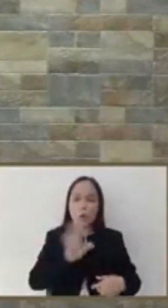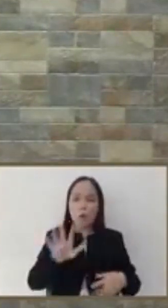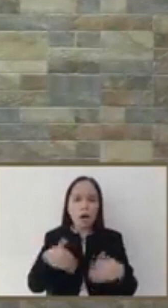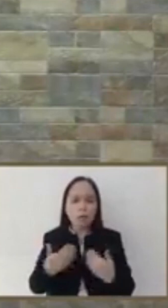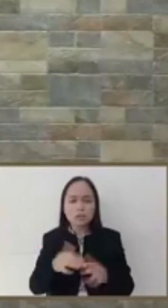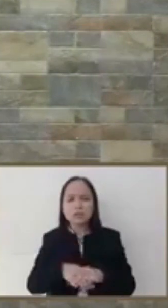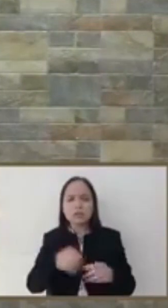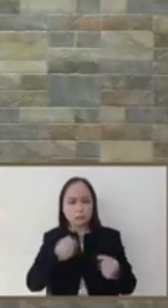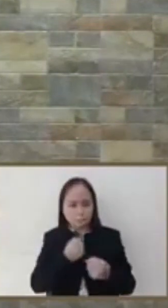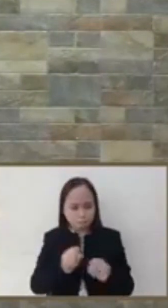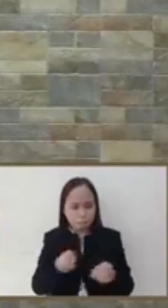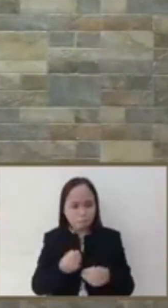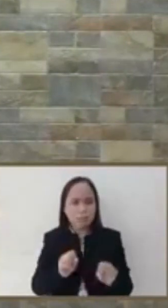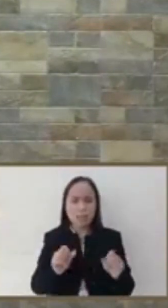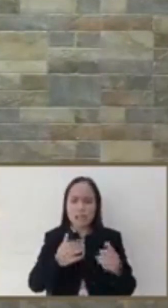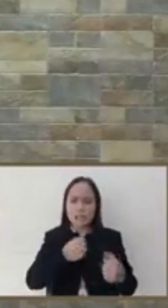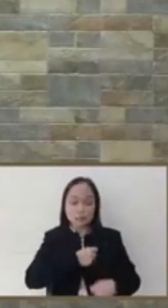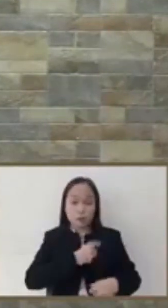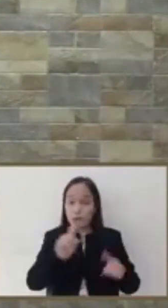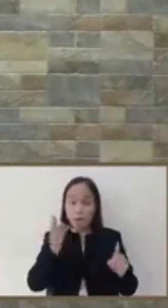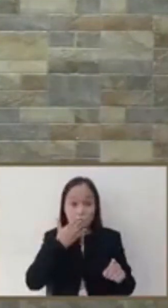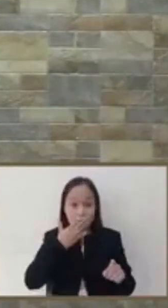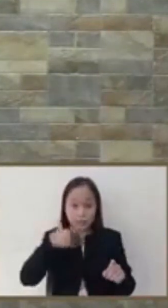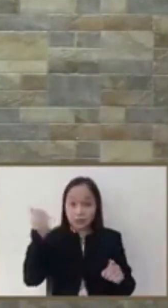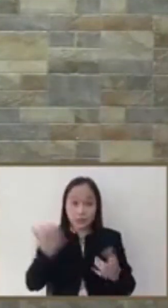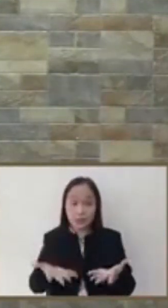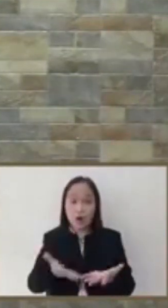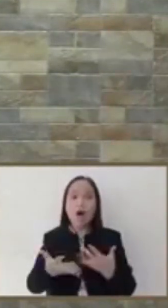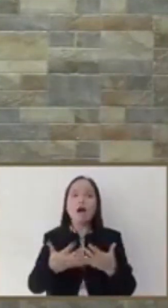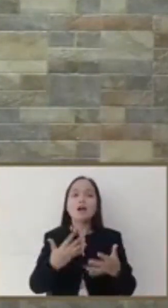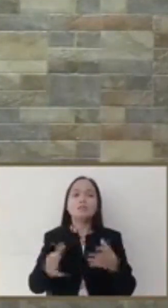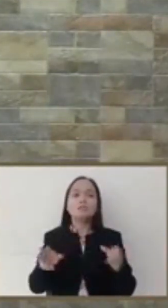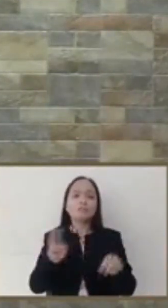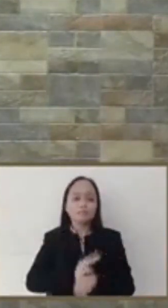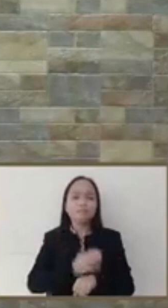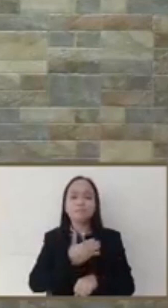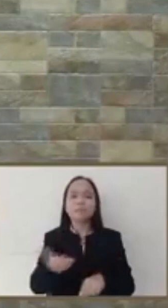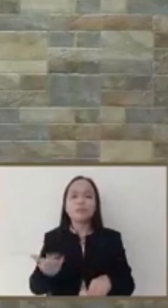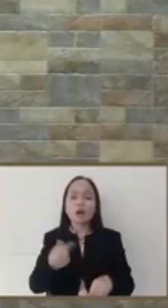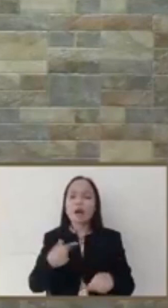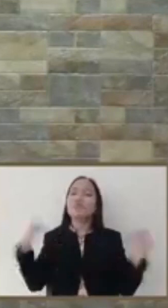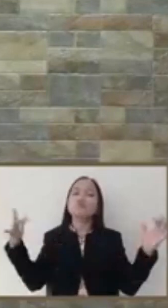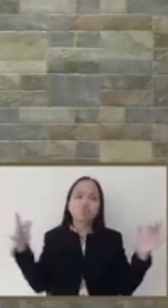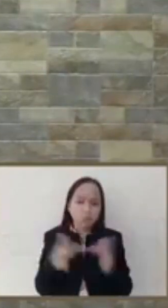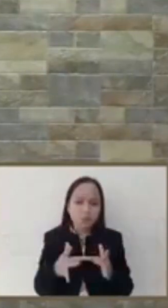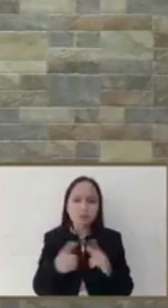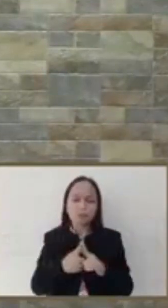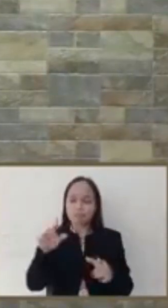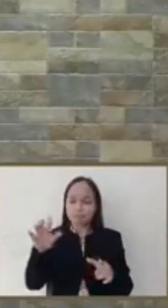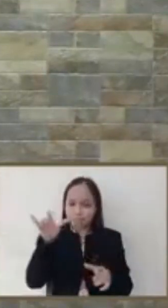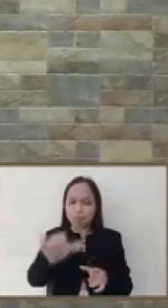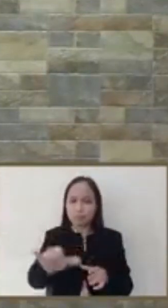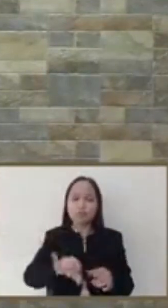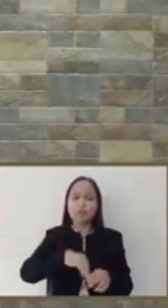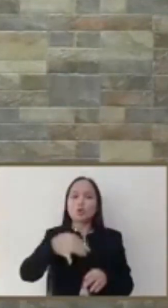sa pagsisecure ninyo. Ang pinakamaganda, anumang ministry na ruroon kayo, i-connect ninyo sa eternal soul upang magkaroon